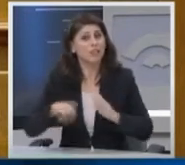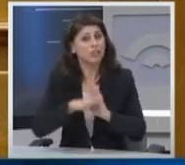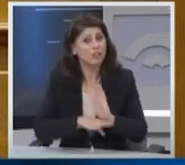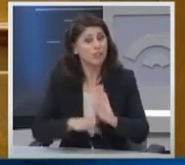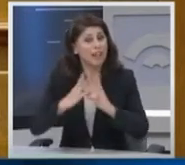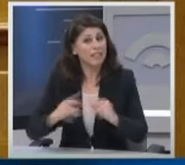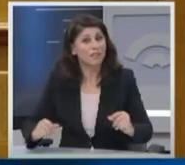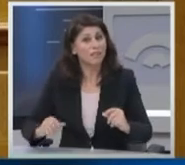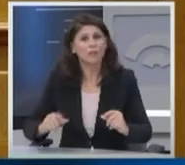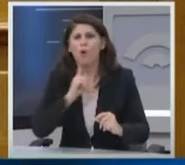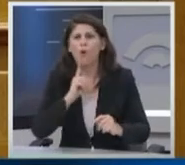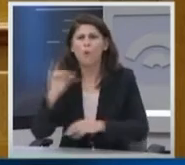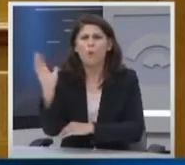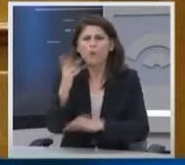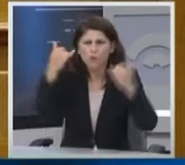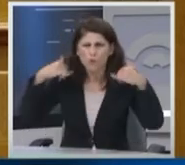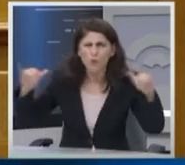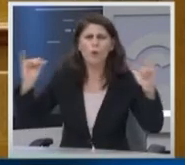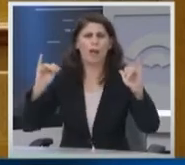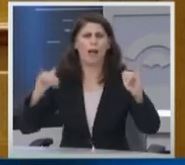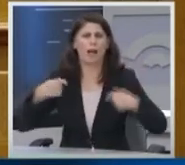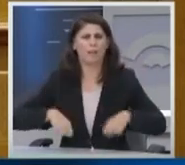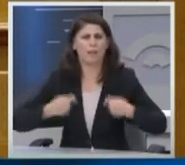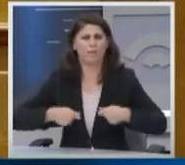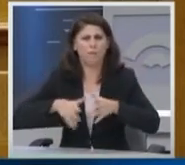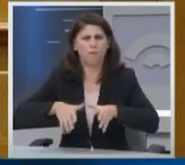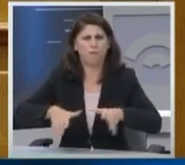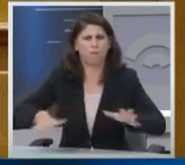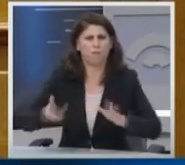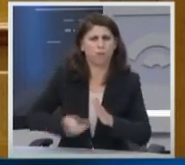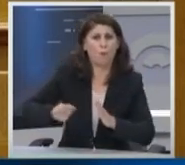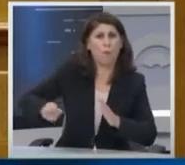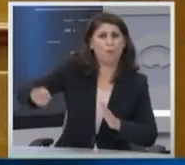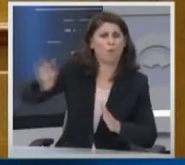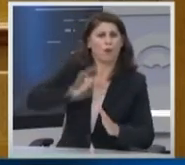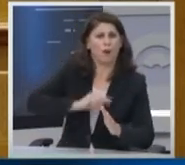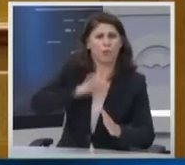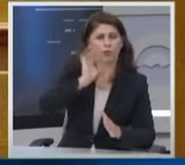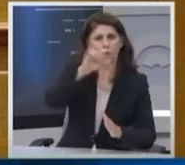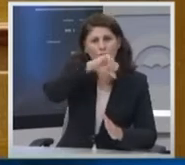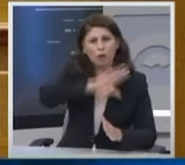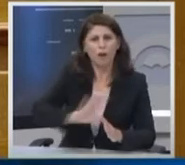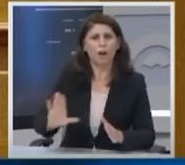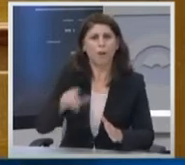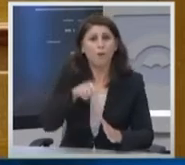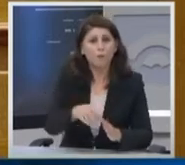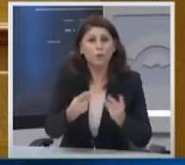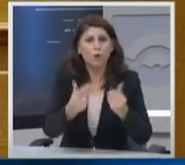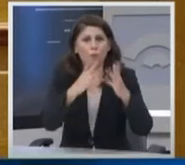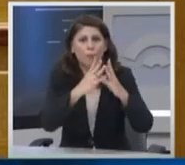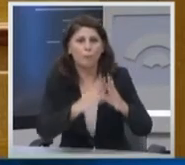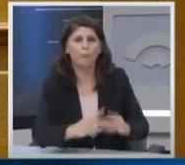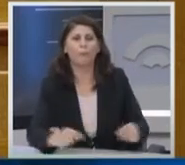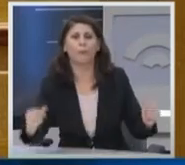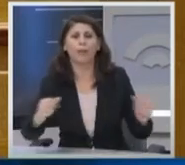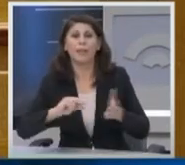να εξαλειφθεί η ζούγκλα του καπιταλιστικού ανταγωνισμού για το όλο και δυνατό μεγαλύτερο κέρδος. Μόνο έτσι μπορούν να εξαλειφθούν